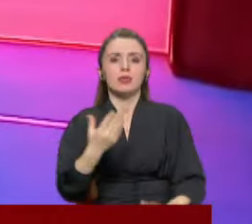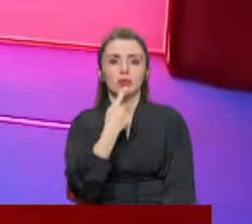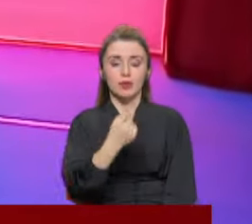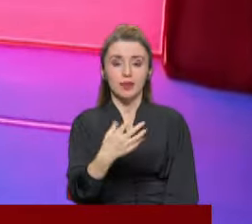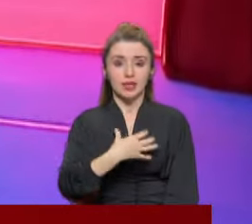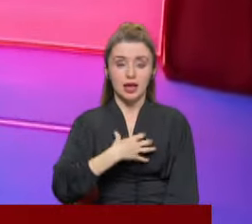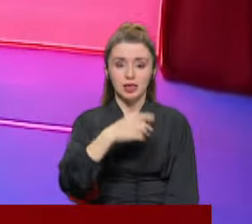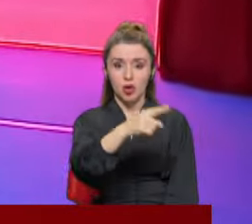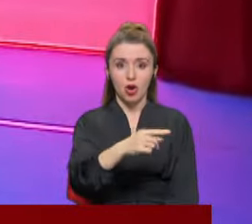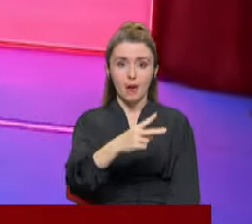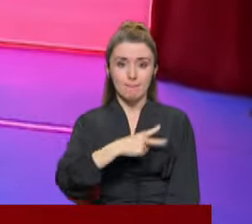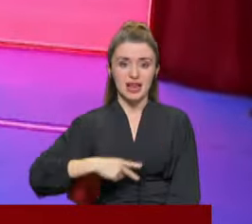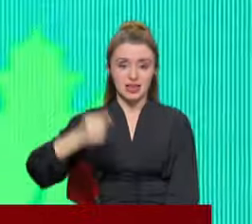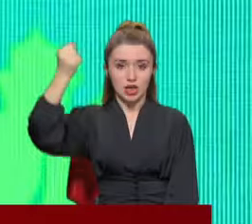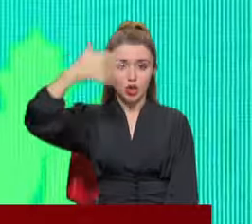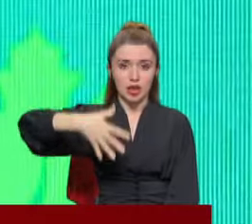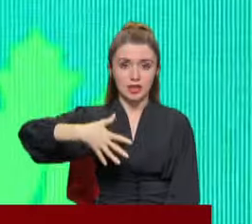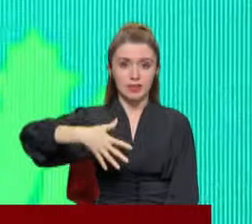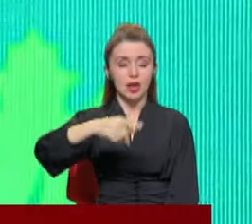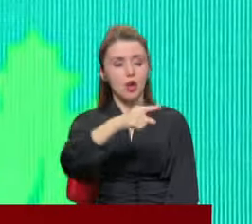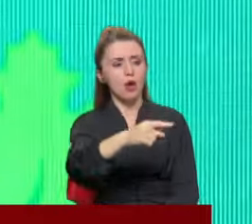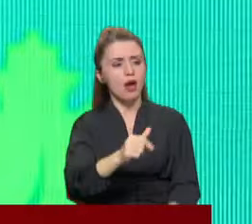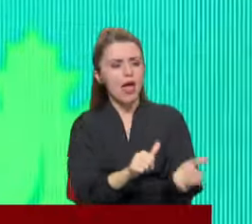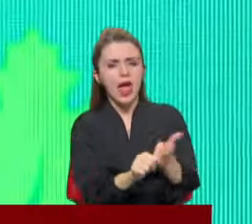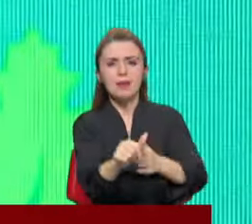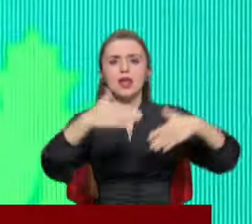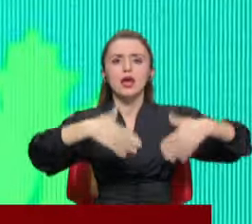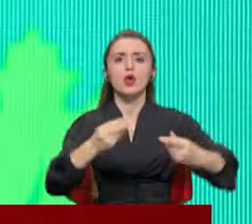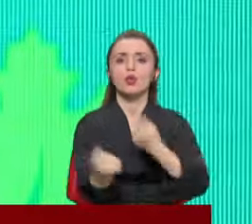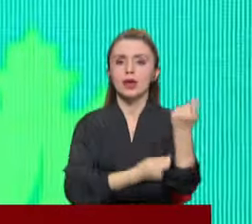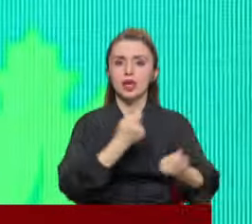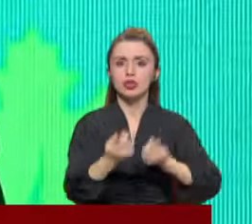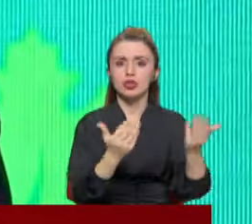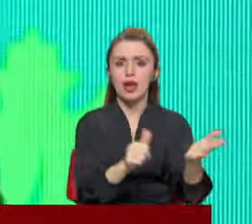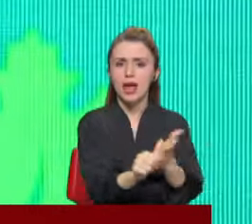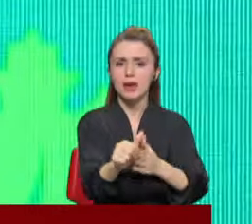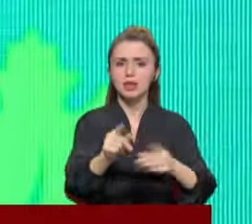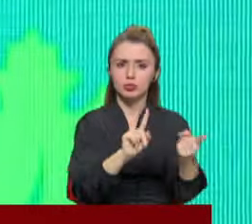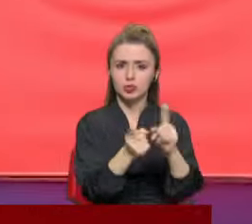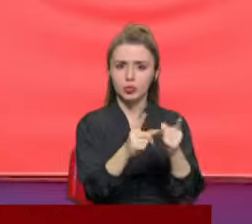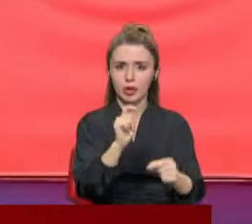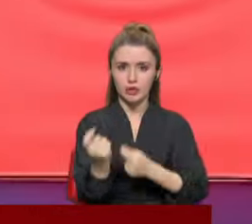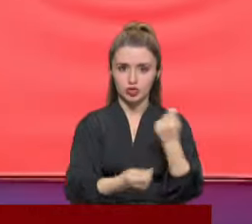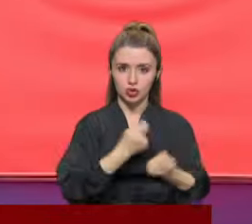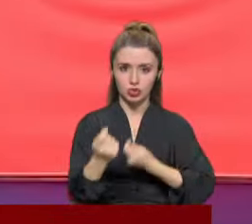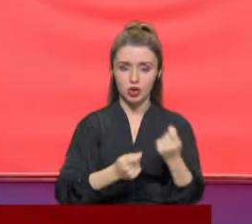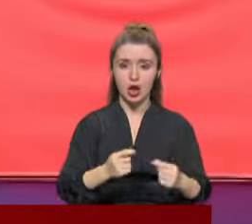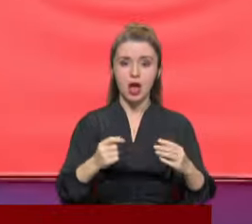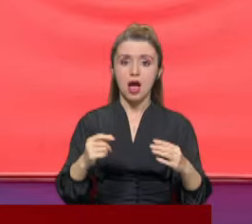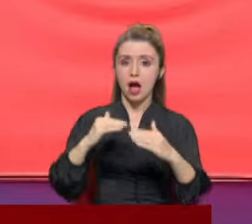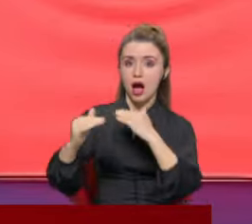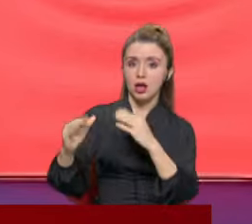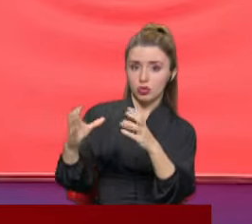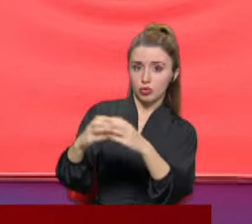şimdi kendisi yerel yönetimlerin elini kolunu değil, ayağını her şeyini bağlamaya, her şeyi kontrol etmeye çalışıyor. Halkın bir kesimine diyor